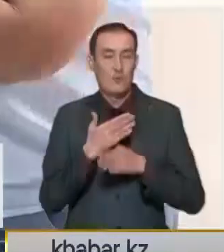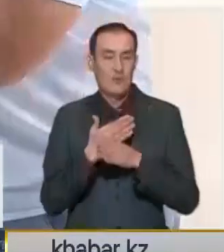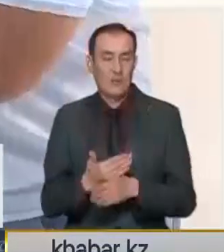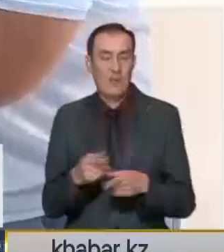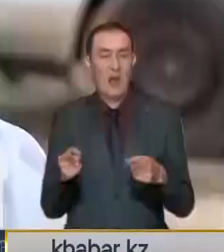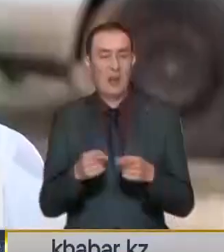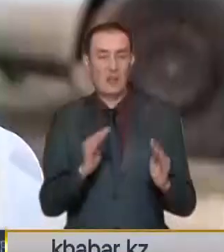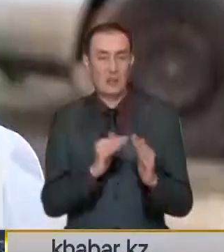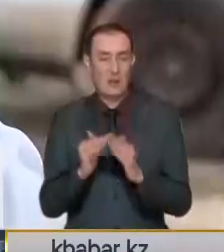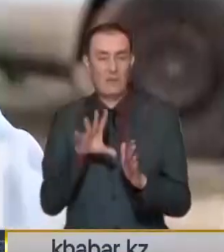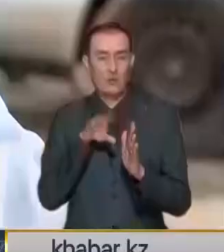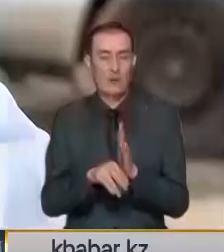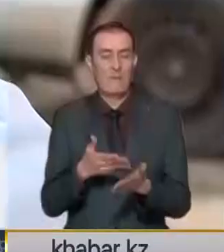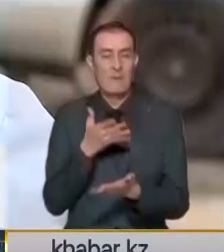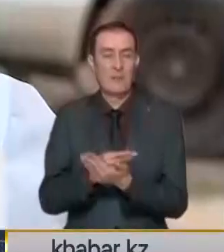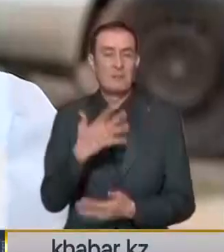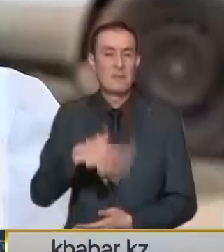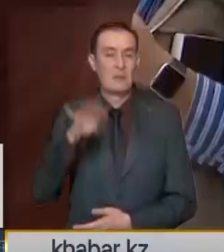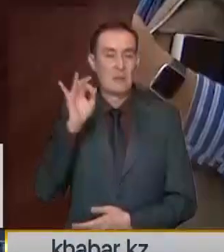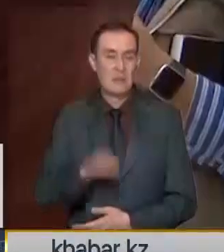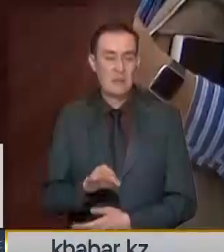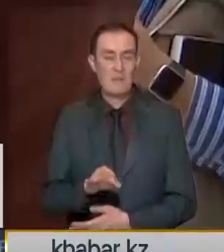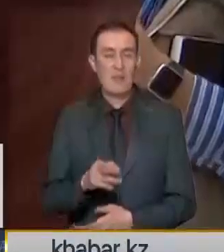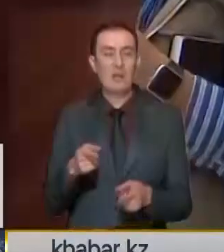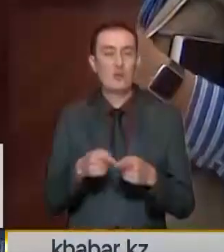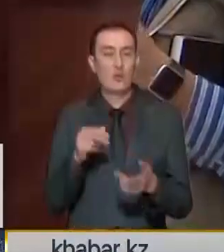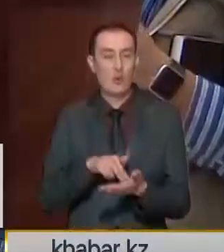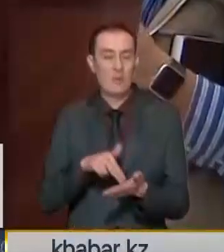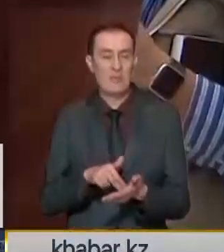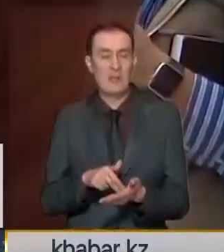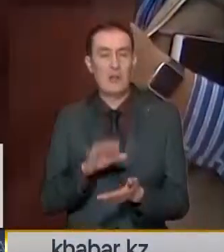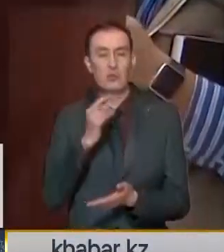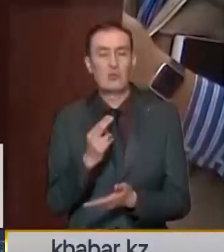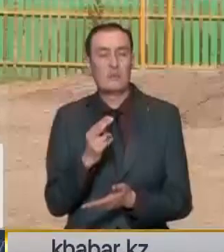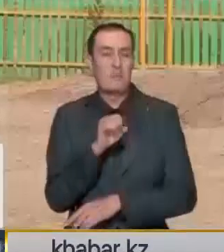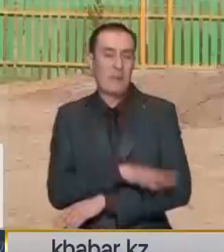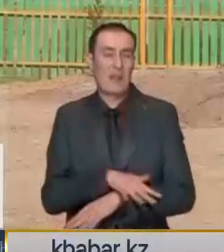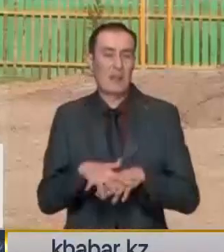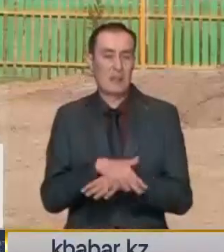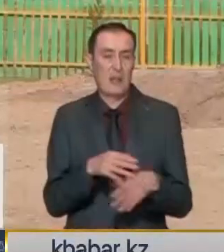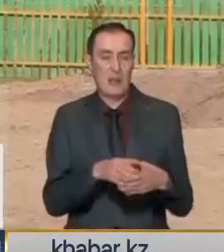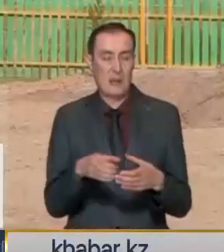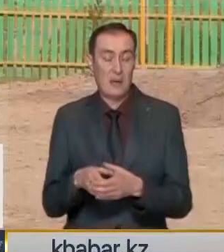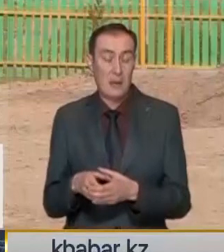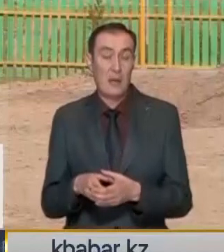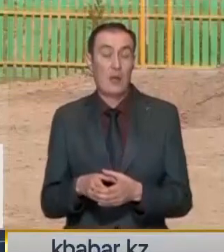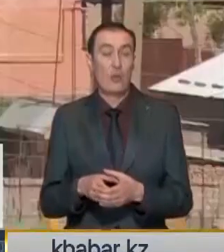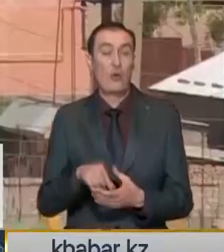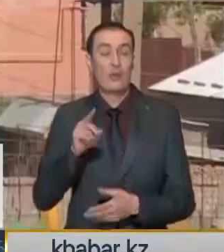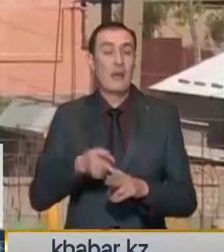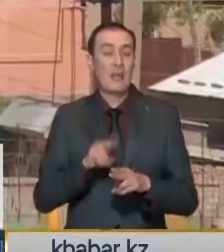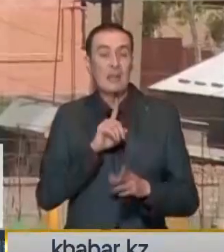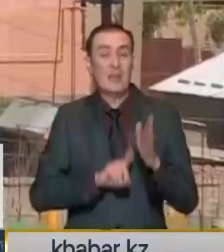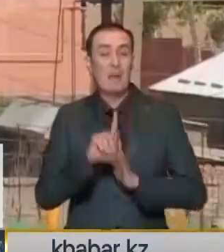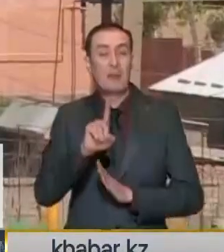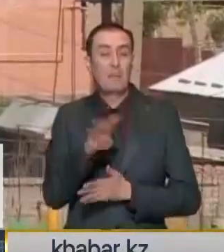аренды жилья предусматривает выплату 50% от арендной платы для социально уязвимых категорий граждан. Но даже на этапе